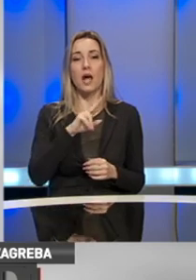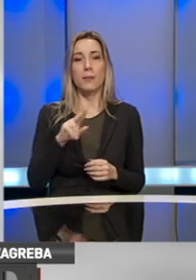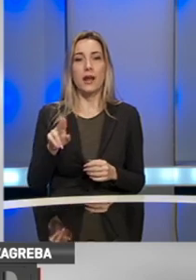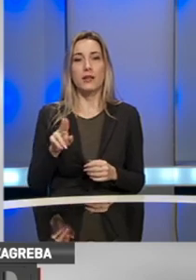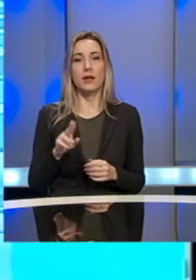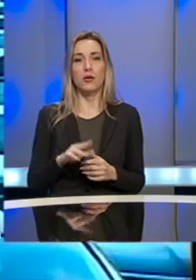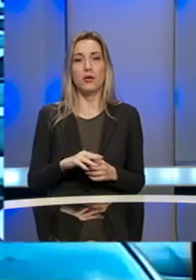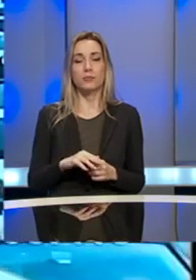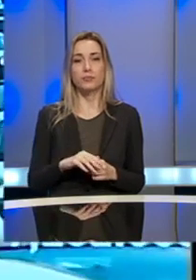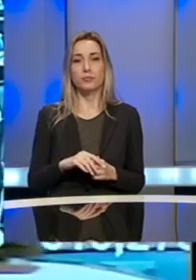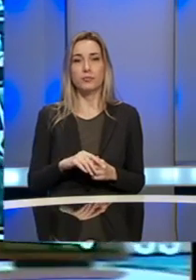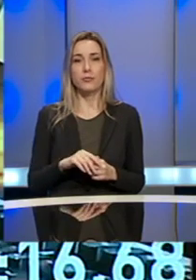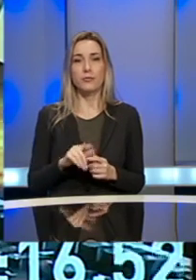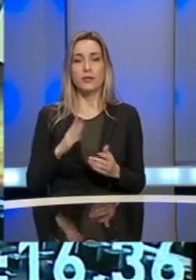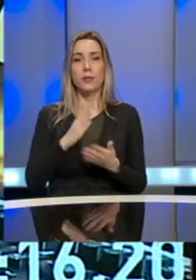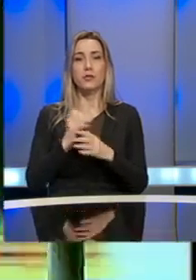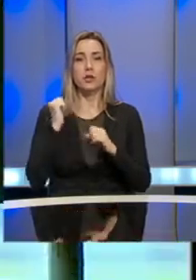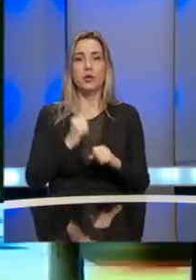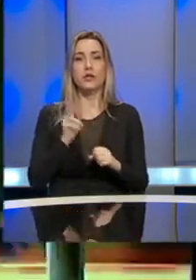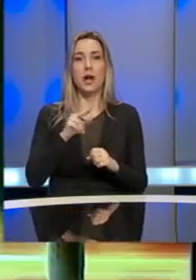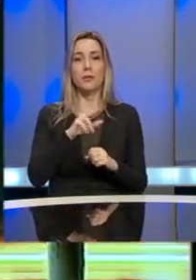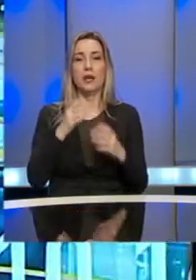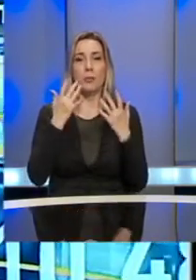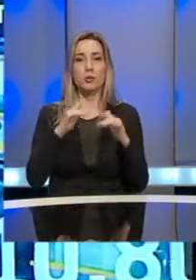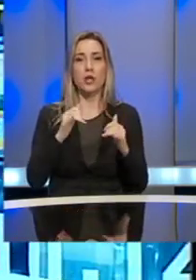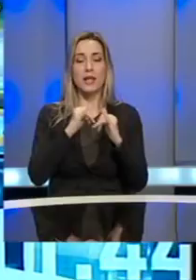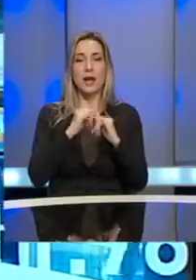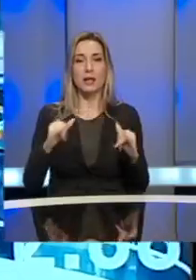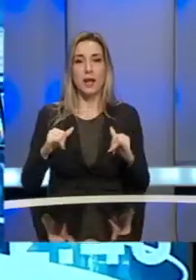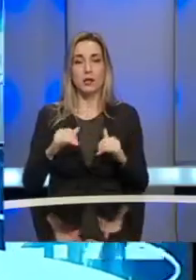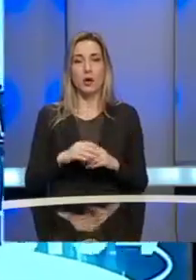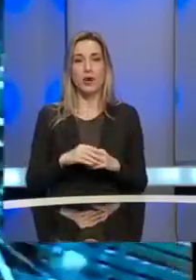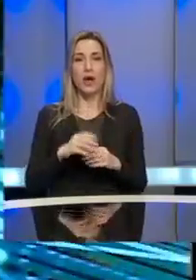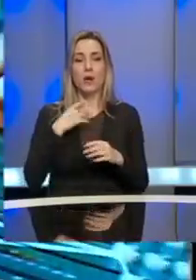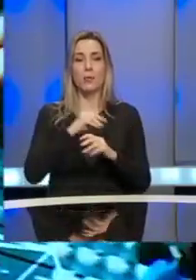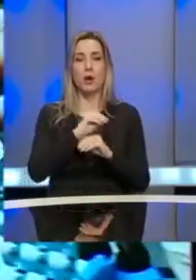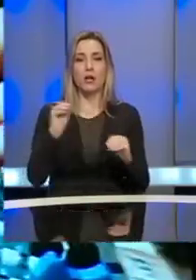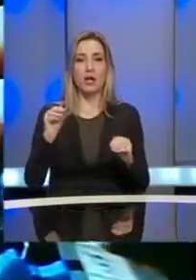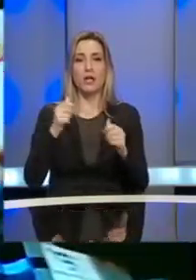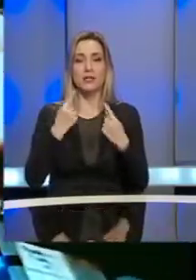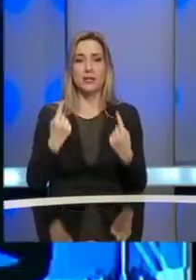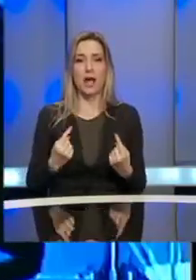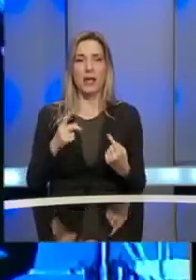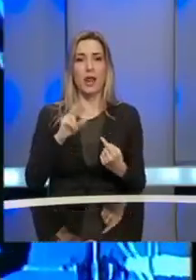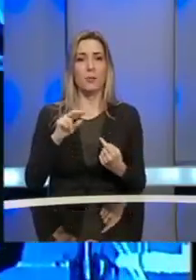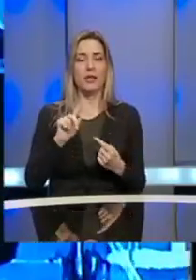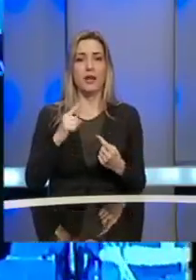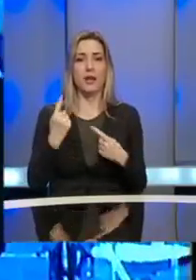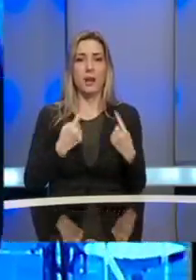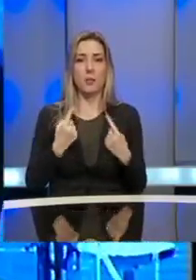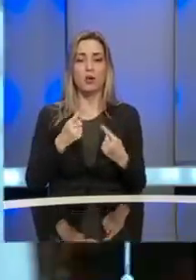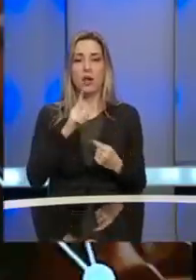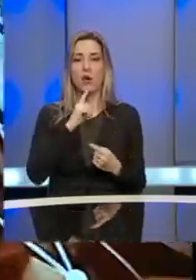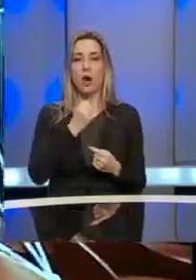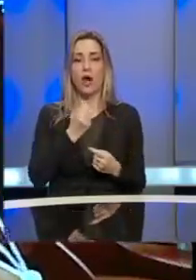sljedeće i bit će donešena zabranjena napuštanja gradova, proglašenje stanja, elementarne nepogode.